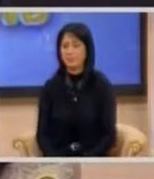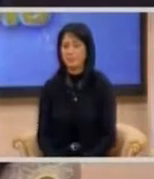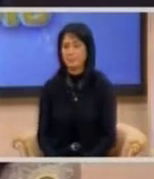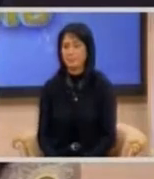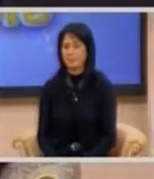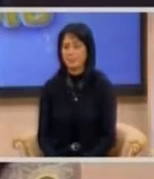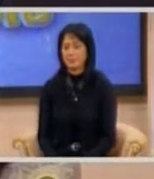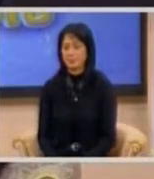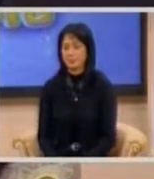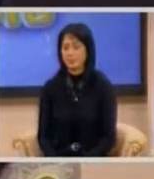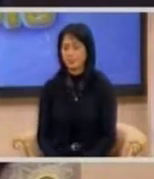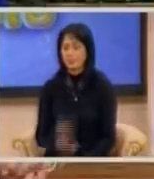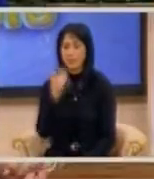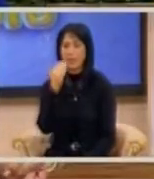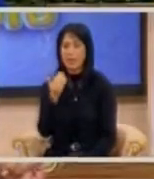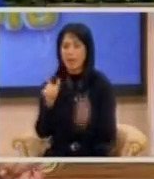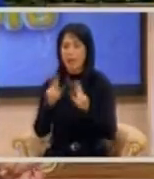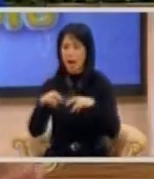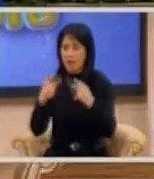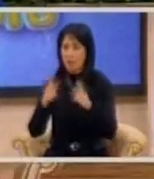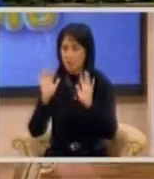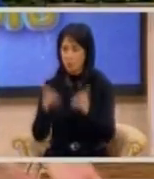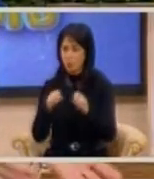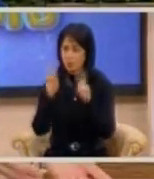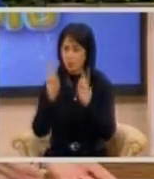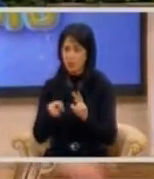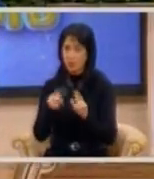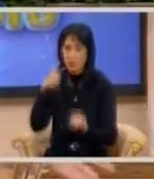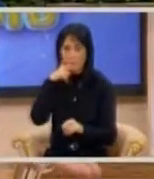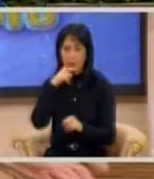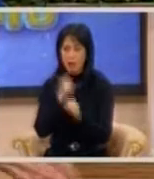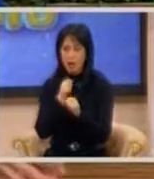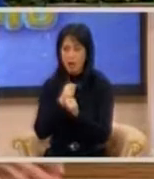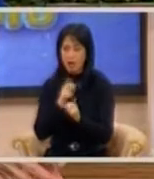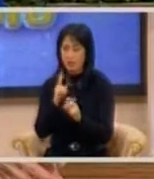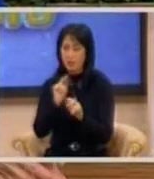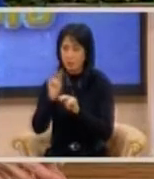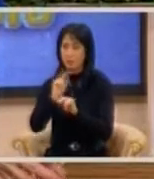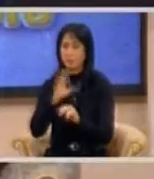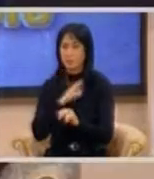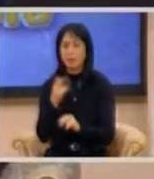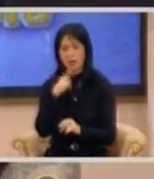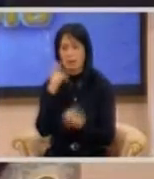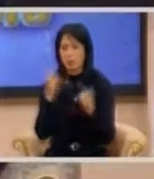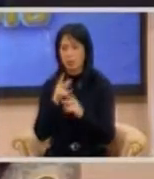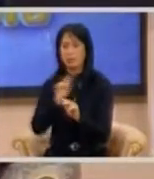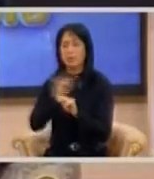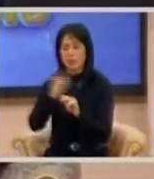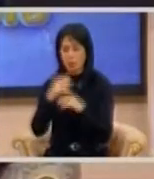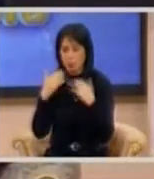და მათი გადამზადება მოხდა ალბათ სპეციალური ოპერატორები, რომლებიც იღებენ ამ შეტყობინებას. რა თქმა უნდა, მათი ტრეინინგები